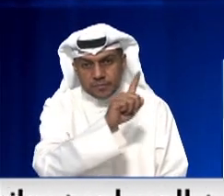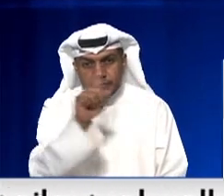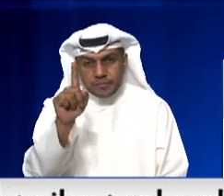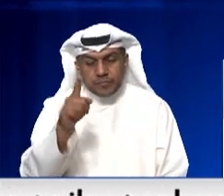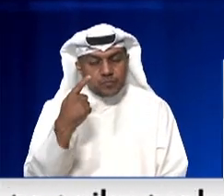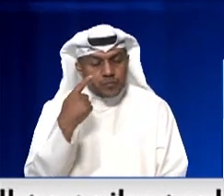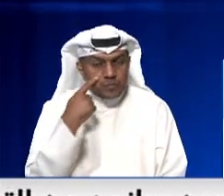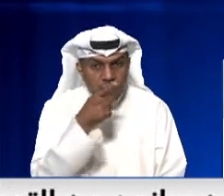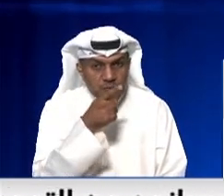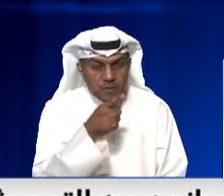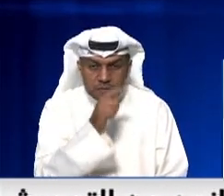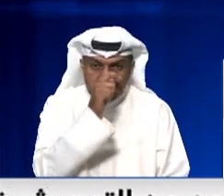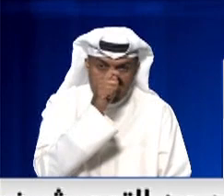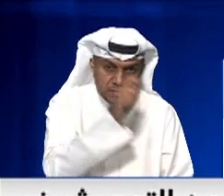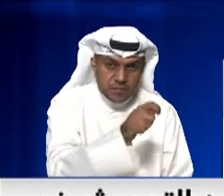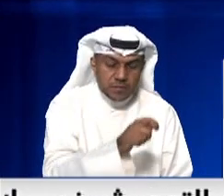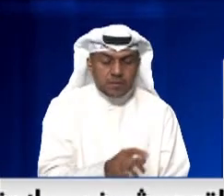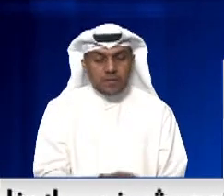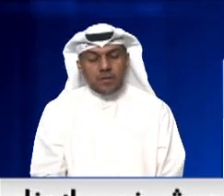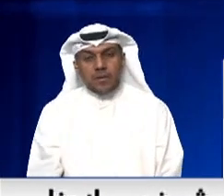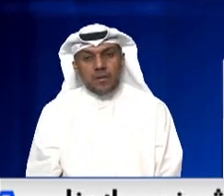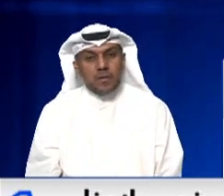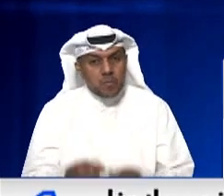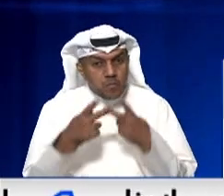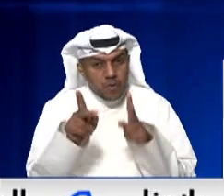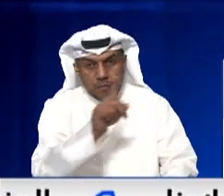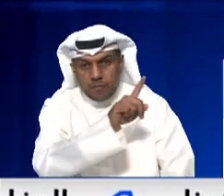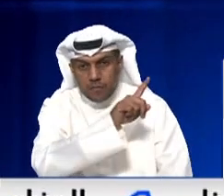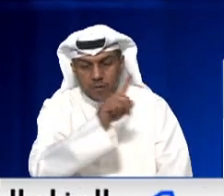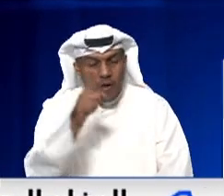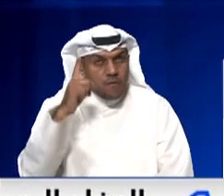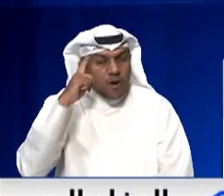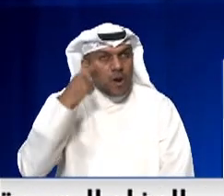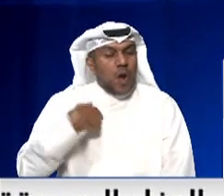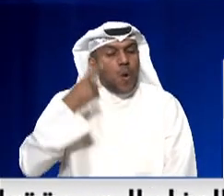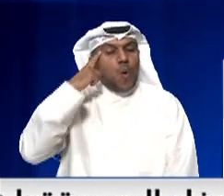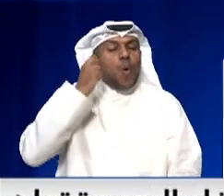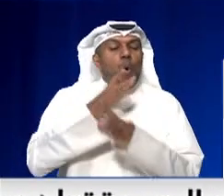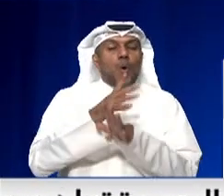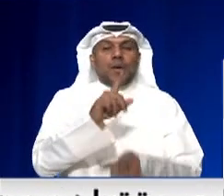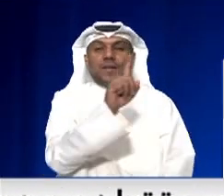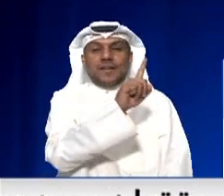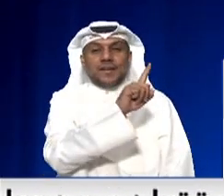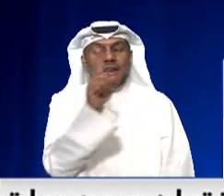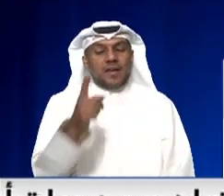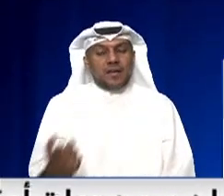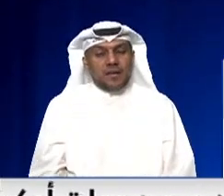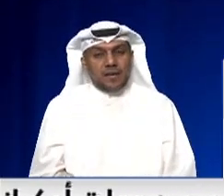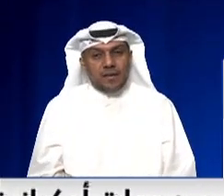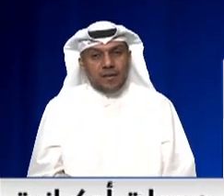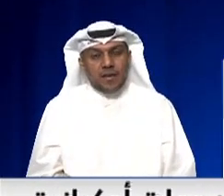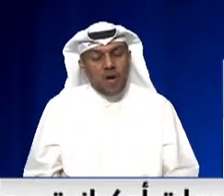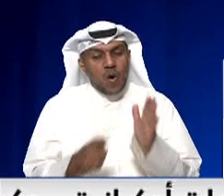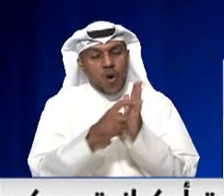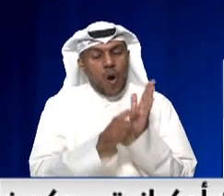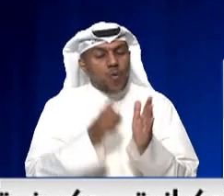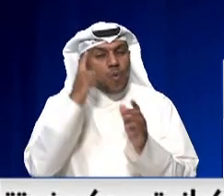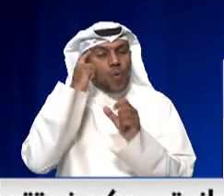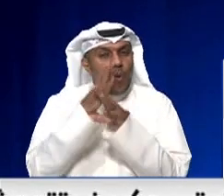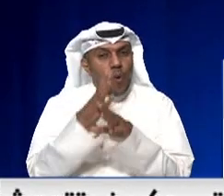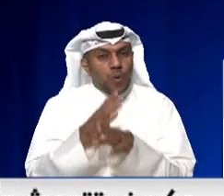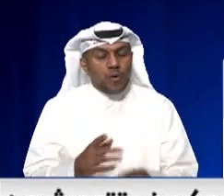مرتكبيها وعدم السماح لهم باستغلال مبدا الحريات كمسوغ لارتكاب هذه الافعال